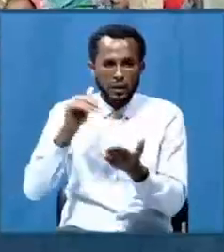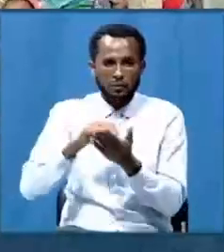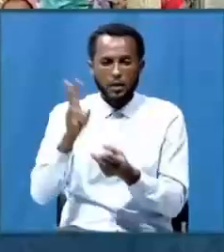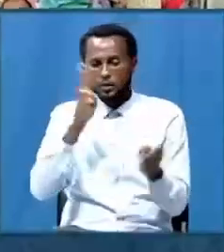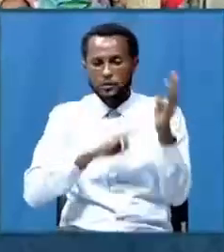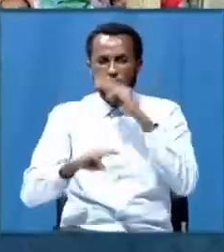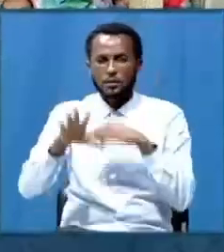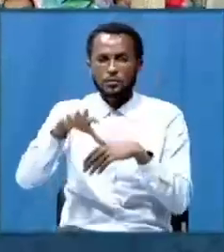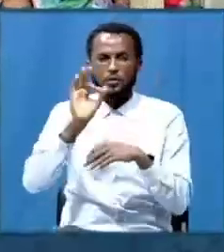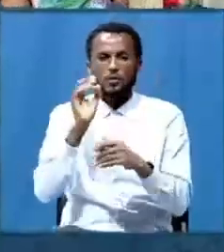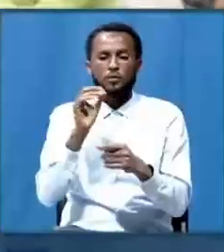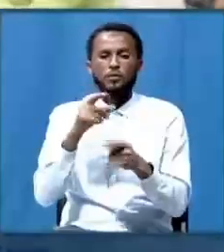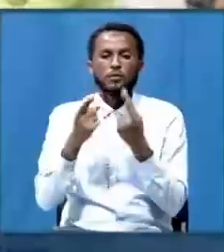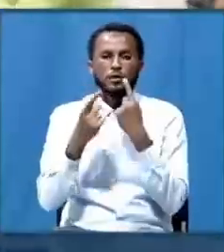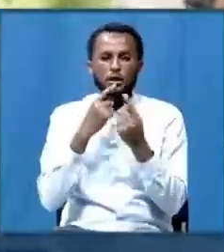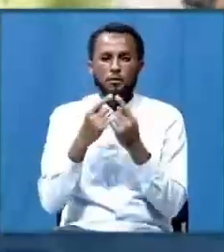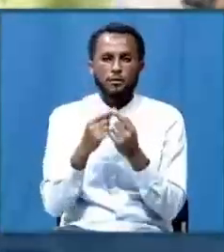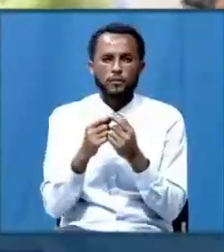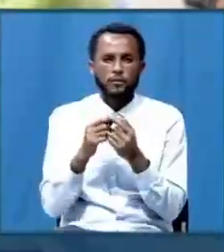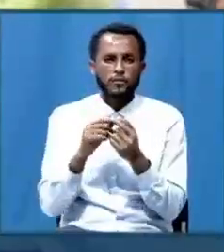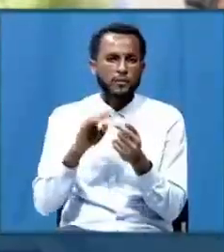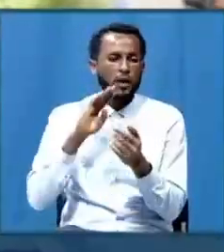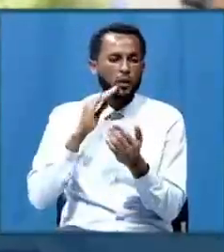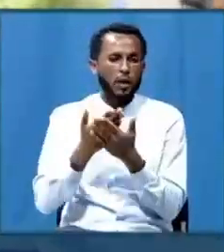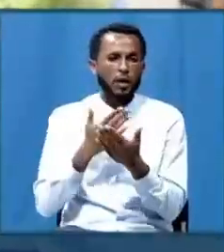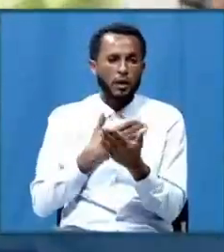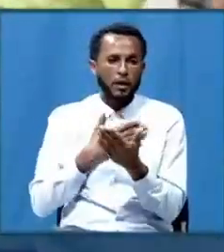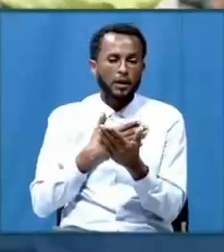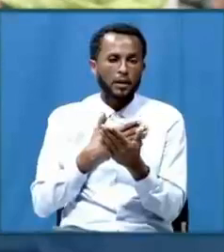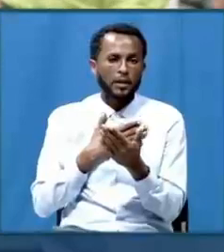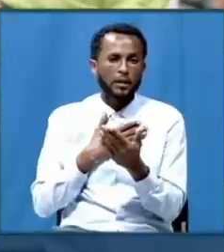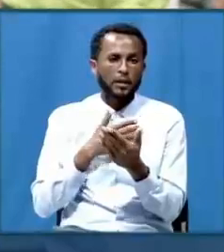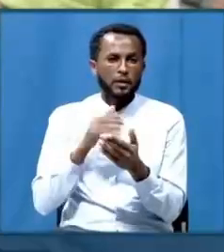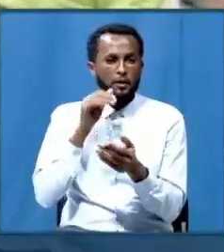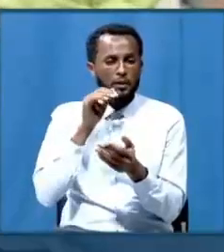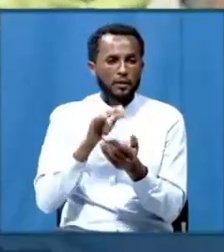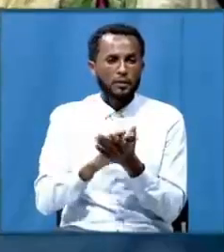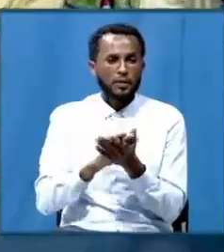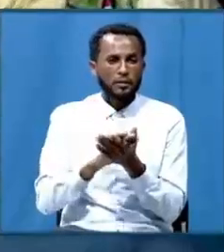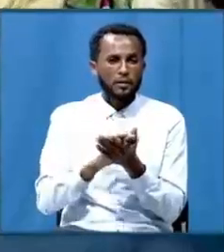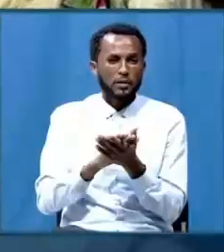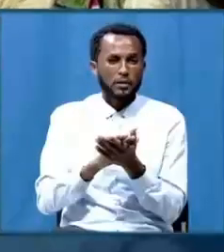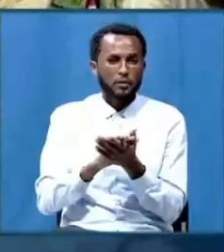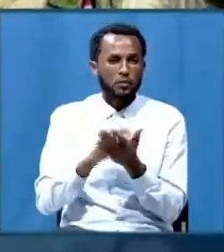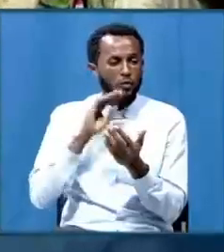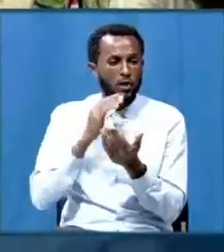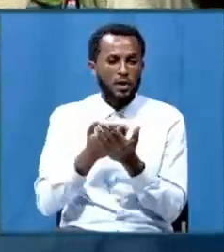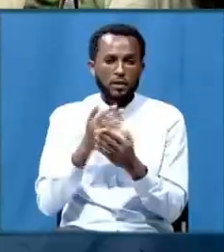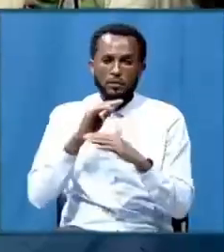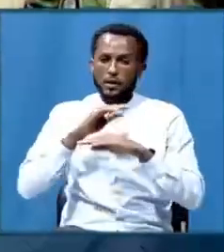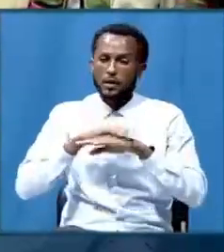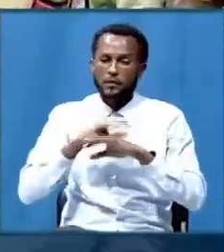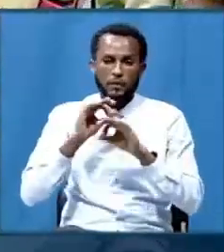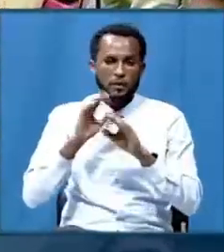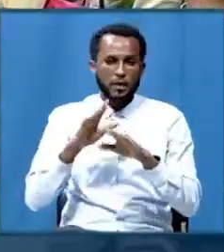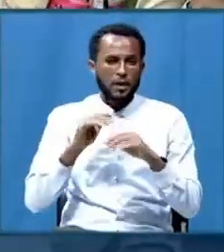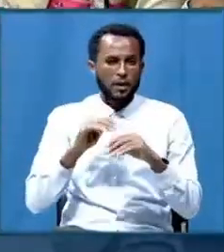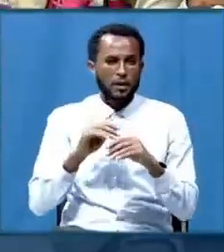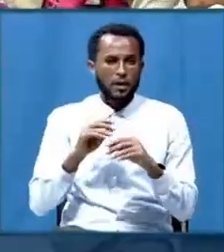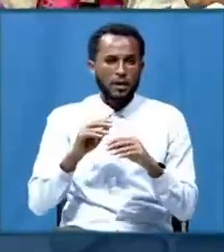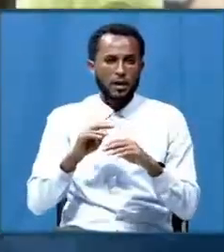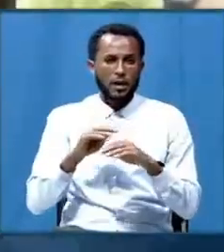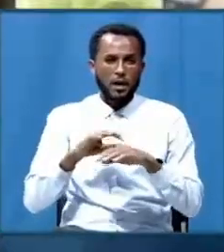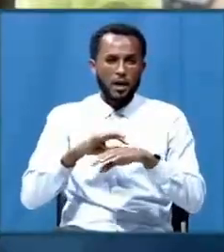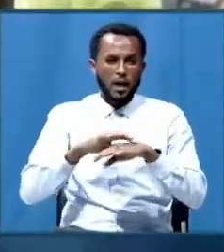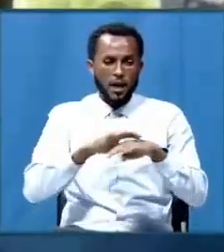ከም ዝርከቡ ተዛሪቦም ጓለይን በዓል ገዛይን ሰብኣይ ጓለይን ኣጋዲለ እየ መዕረፊ የብልናን ኣብ ስሚንቶ ኢና